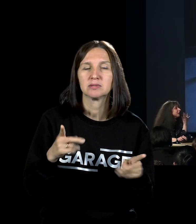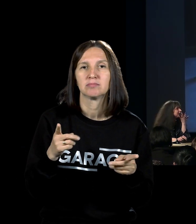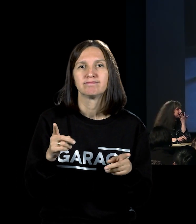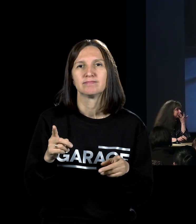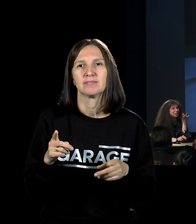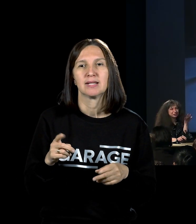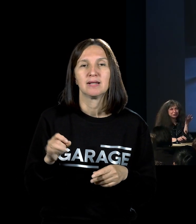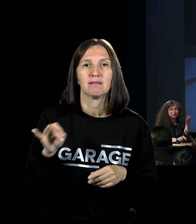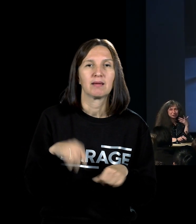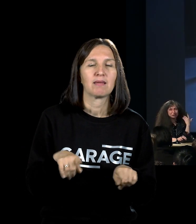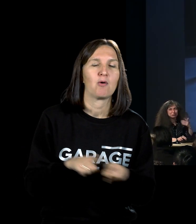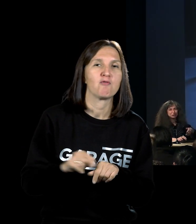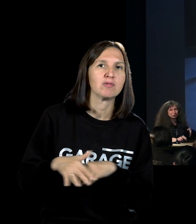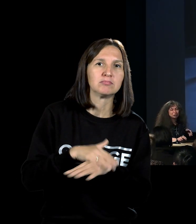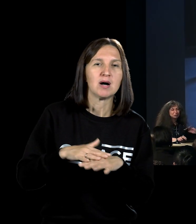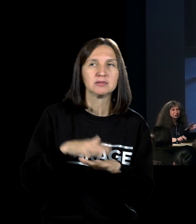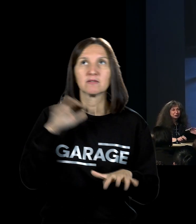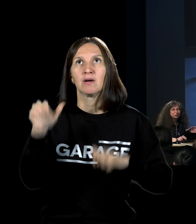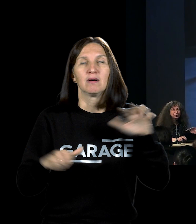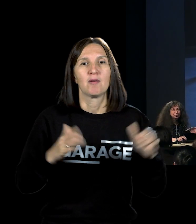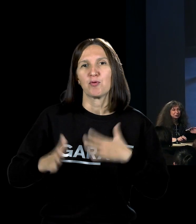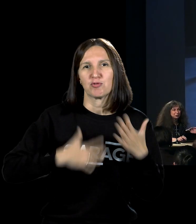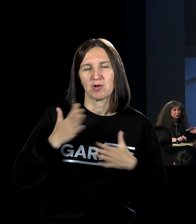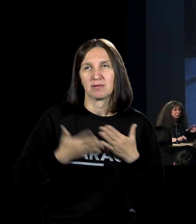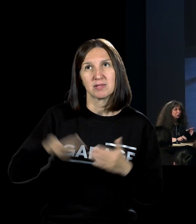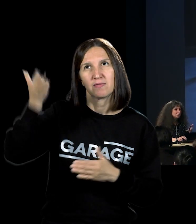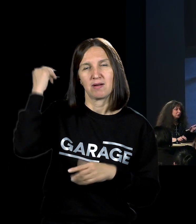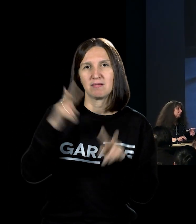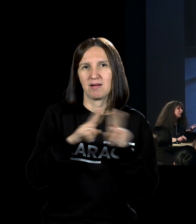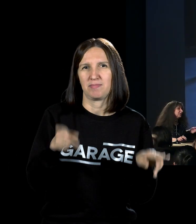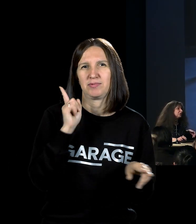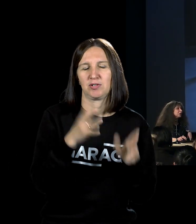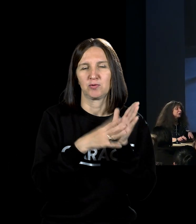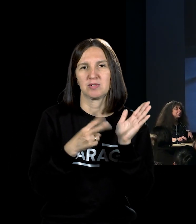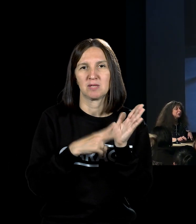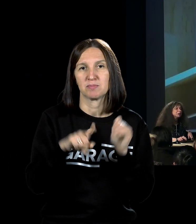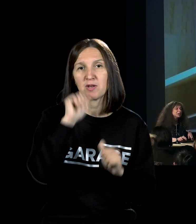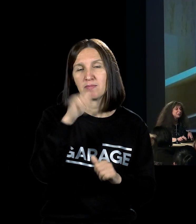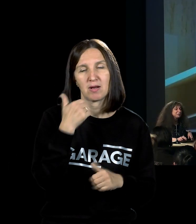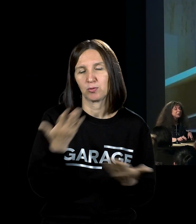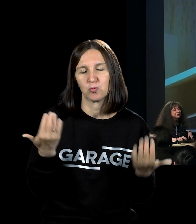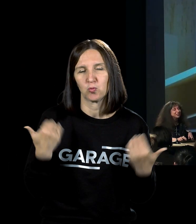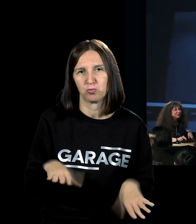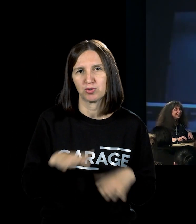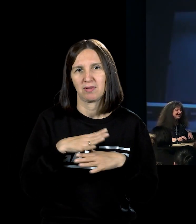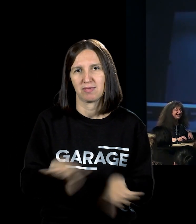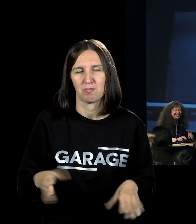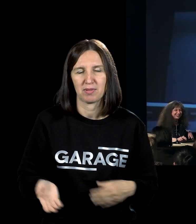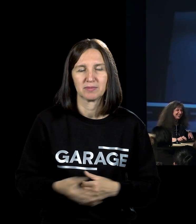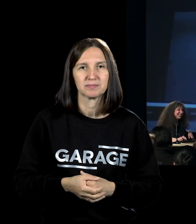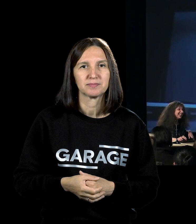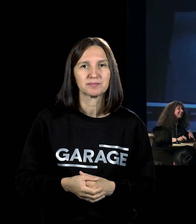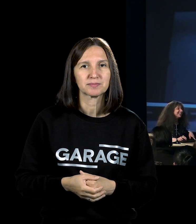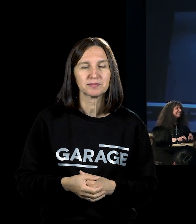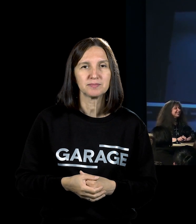массового помешательства, которое, видимо, было итогом этой выставки в 1971 году, было, собственно, психологическим феноменом, не